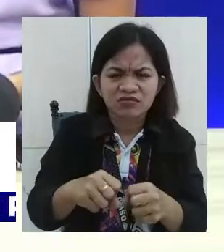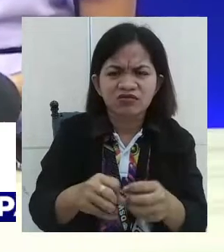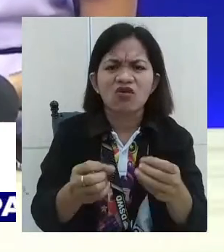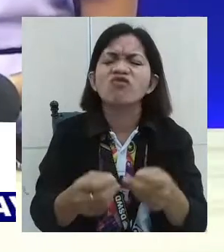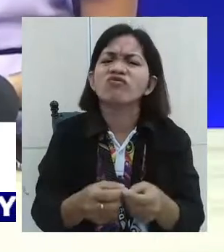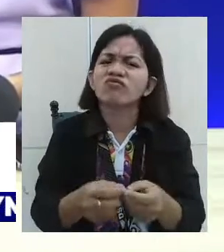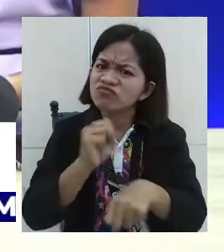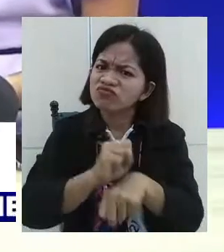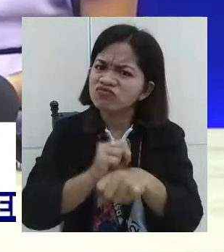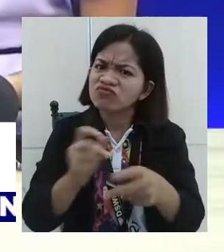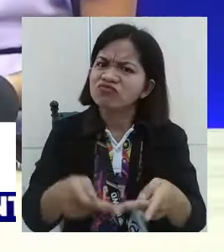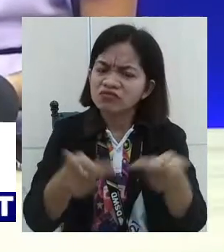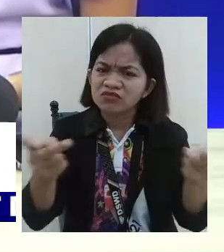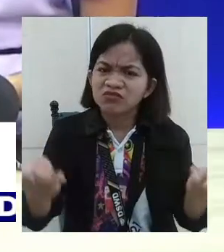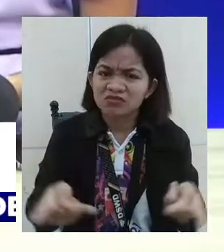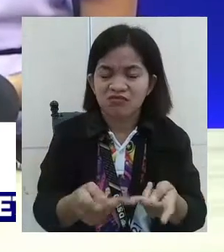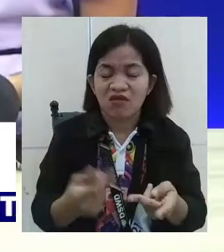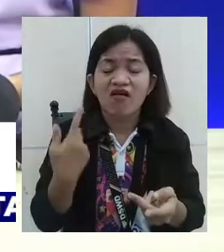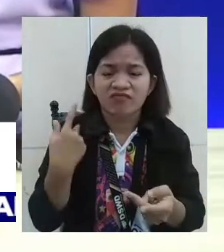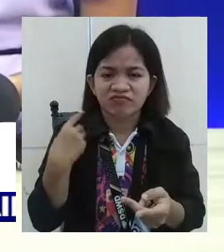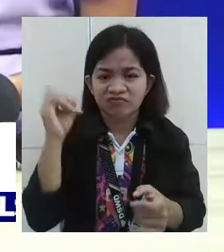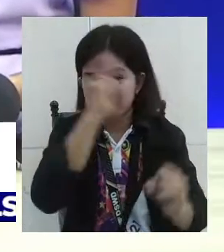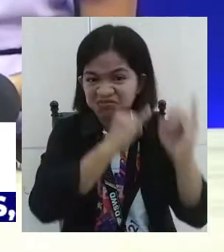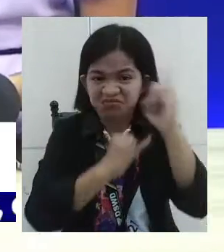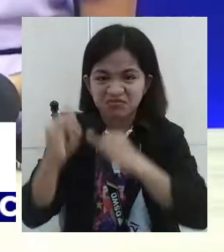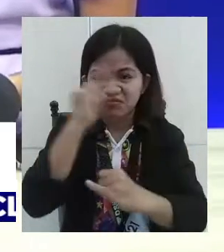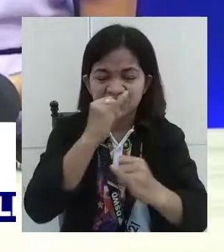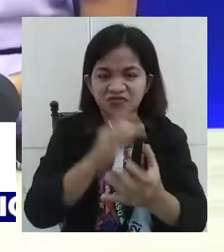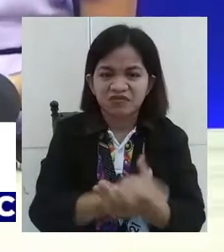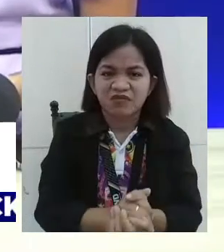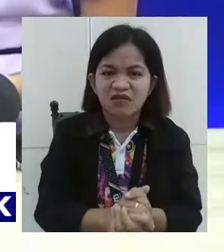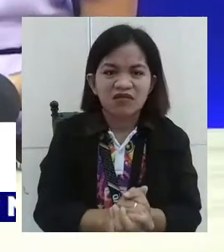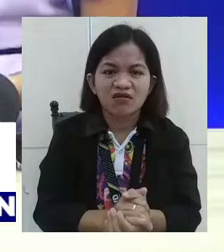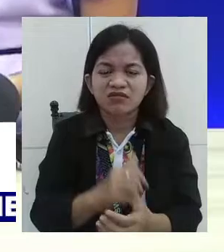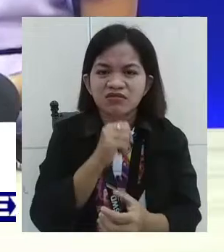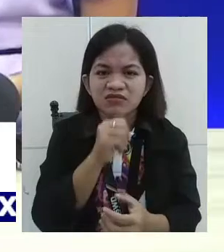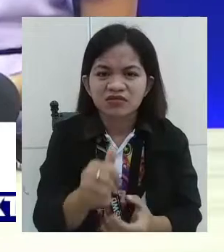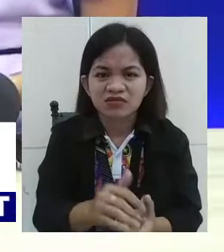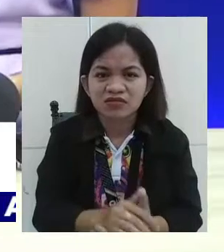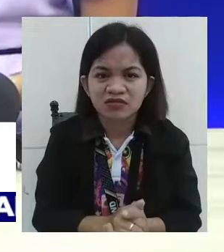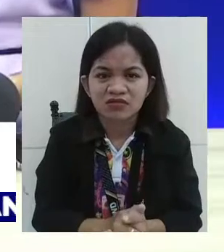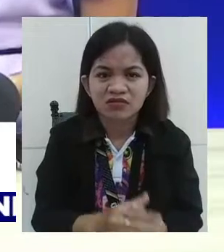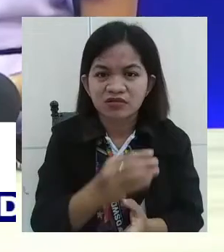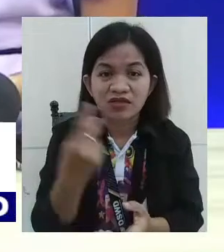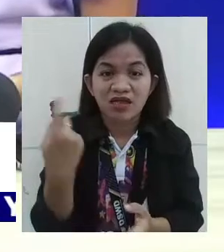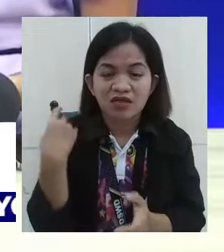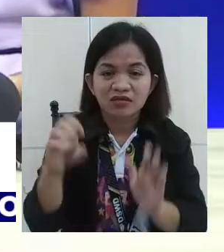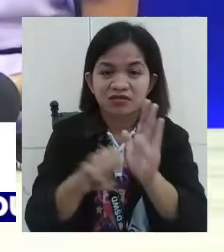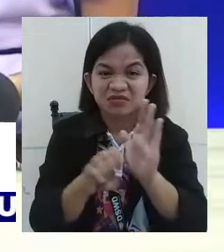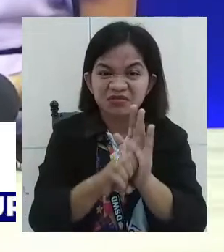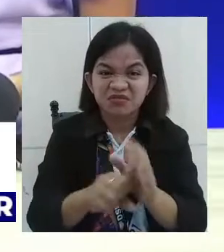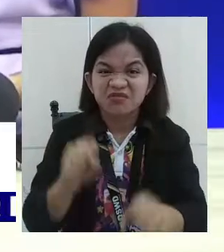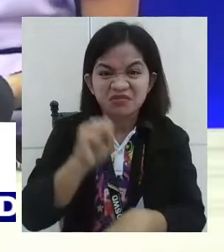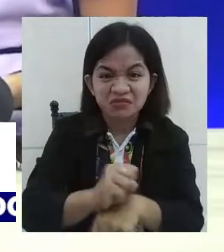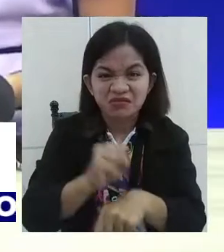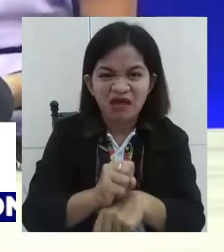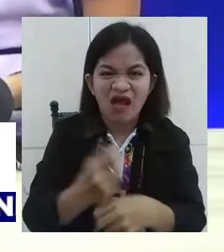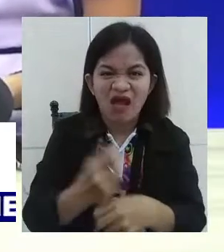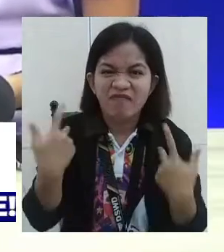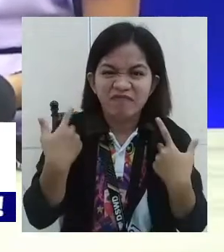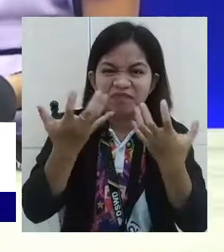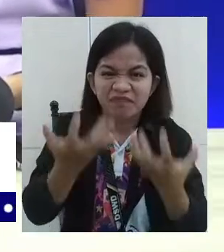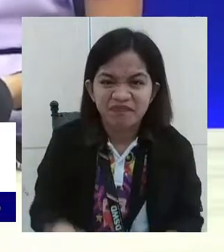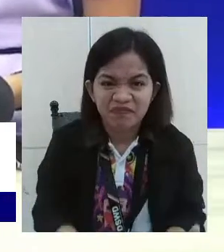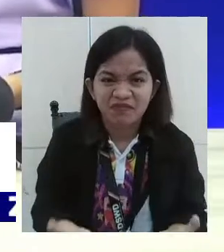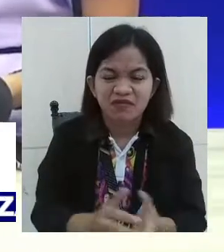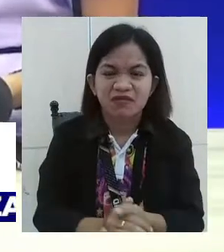Ma'am Mai. That's why, at hindi rin po pwedeng, halimbawa doon sa trabaho na medyo may kabigatan, alam niyo naman ho, may mga